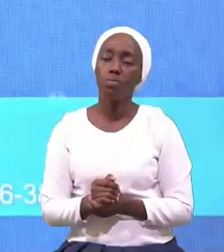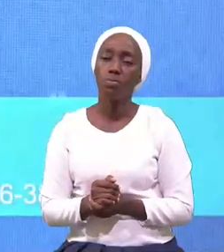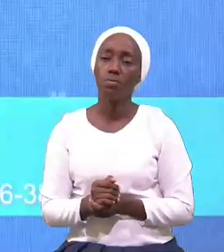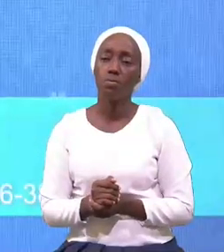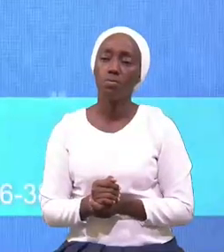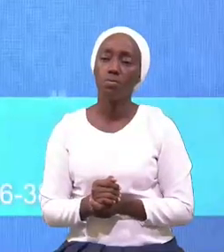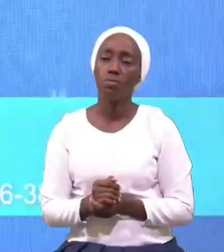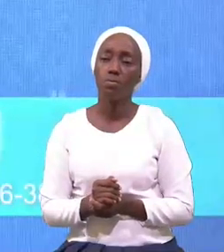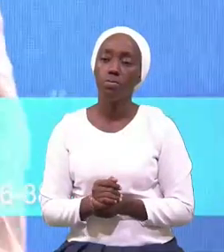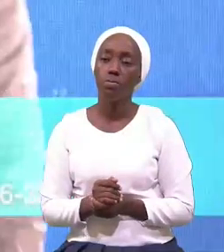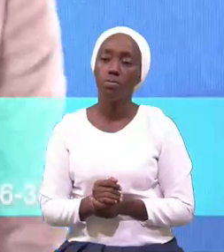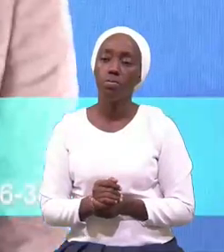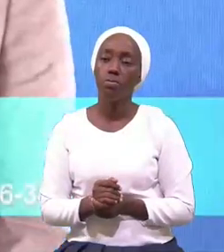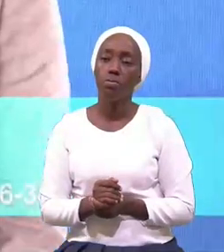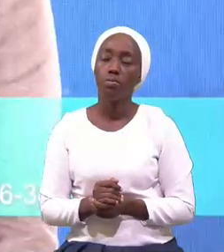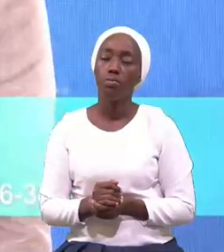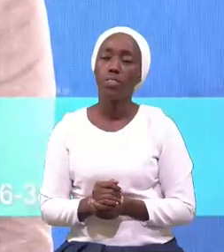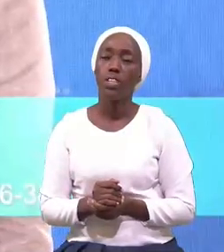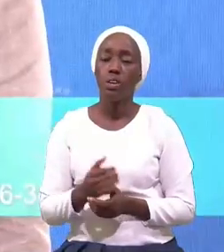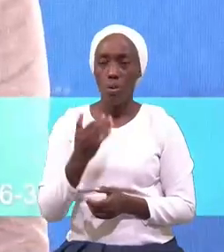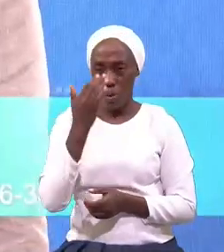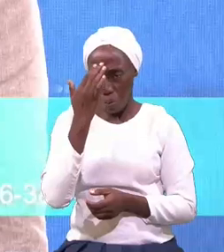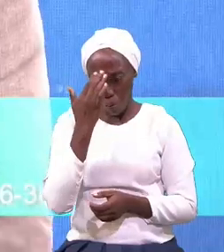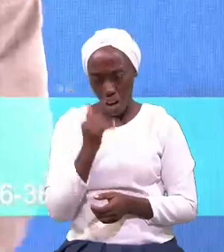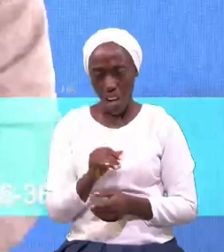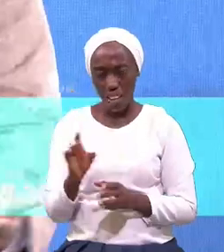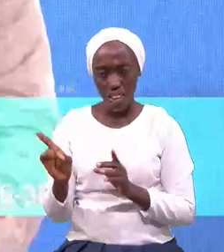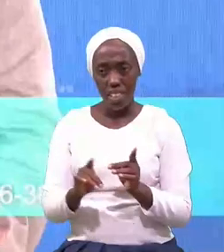le premier responsable de l'Église, pour les rassembler.